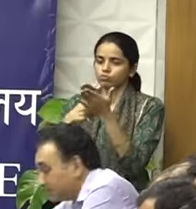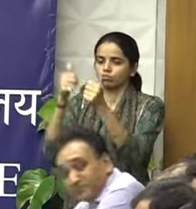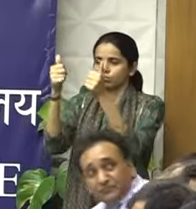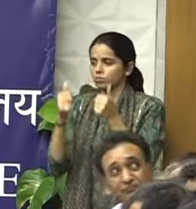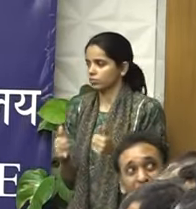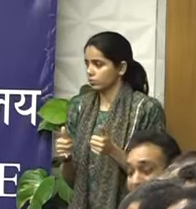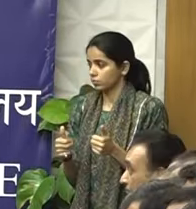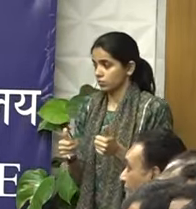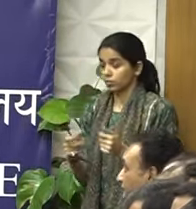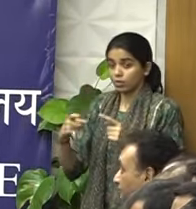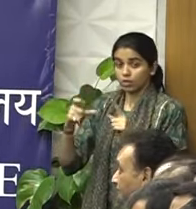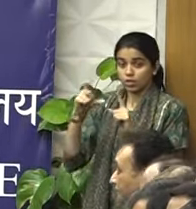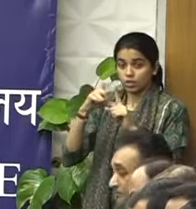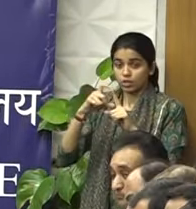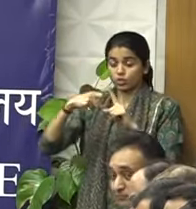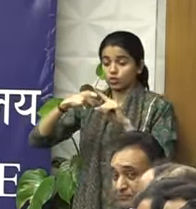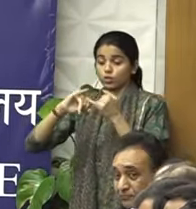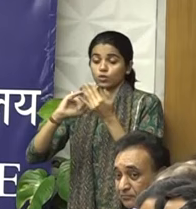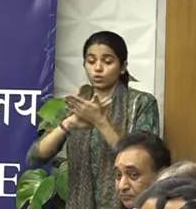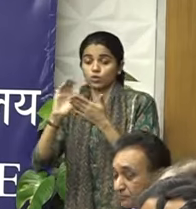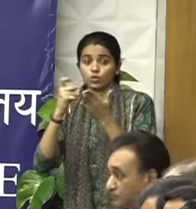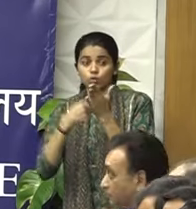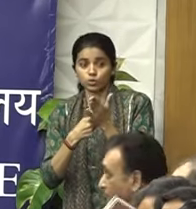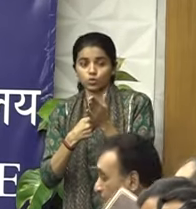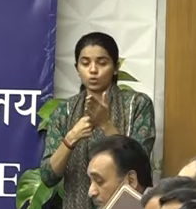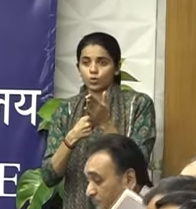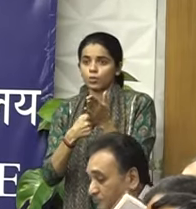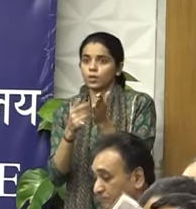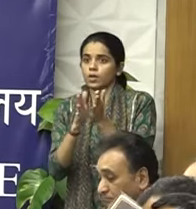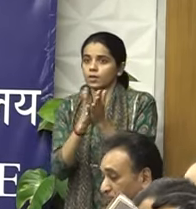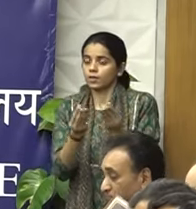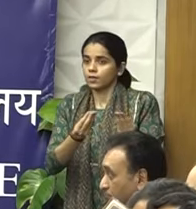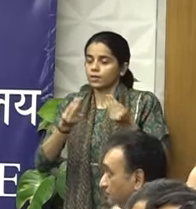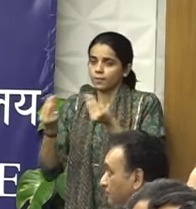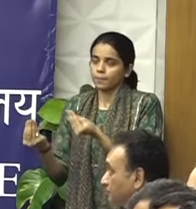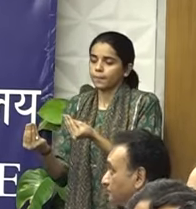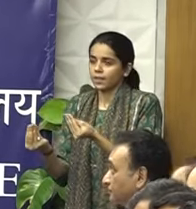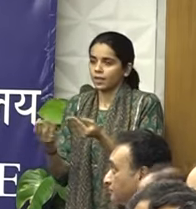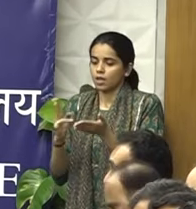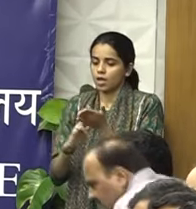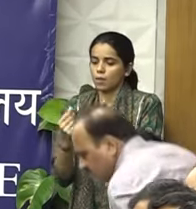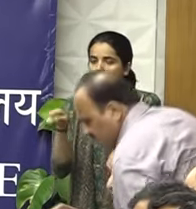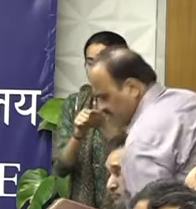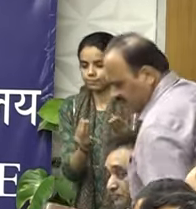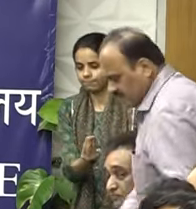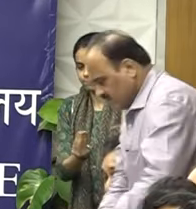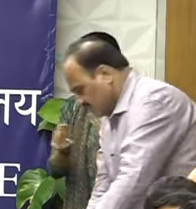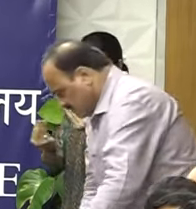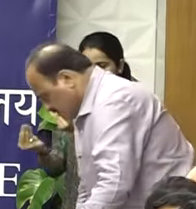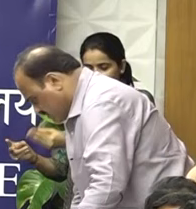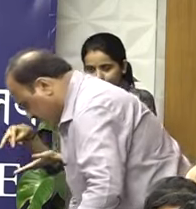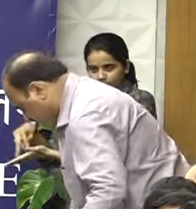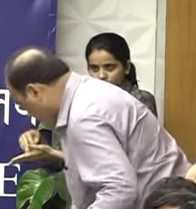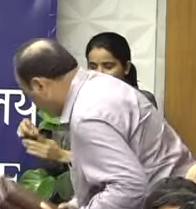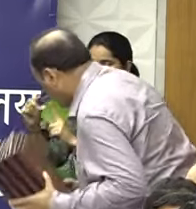के प्रतिनिधि श्री किशोर जी सुरवाड़े जी, उप महानिदेशक जी से अनुरोध करते हैं कि वे कृपया समझौता ज्ञापन के लिए आगे आए